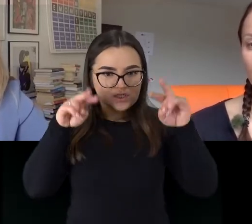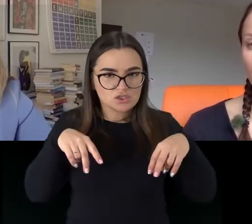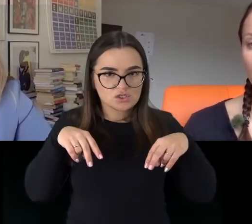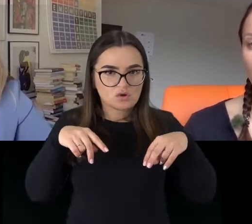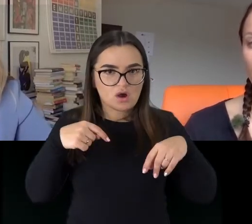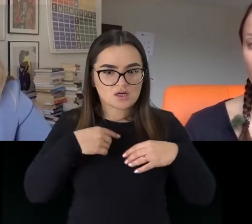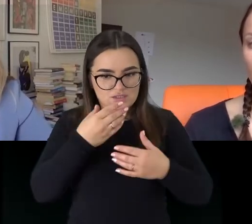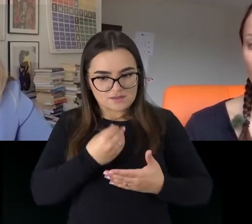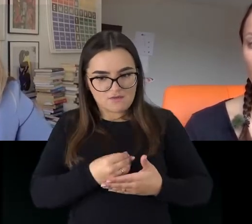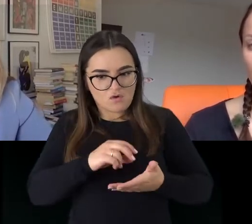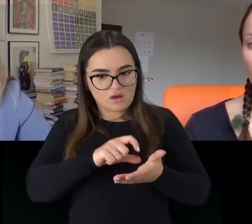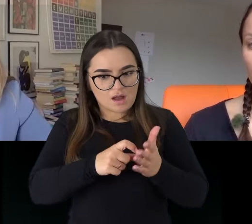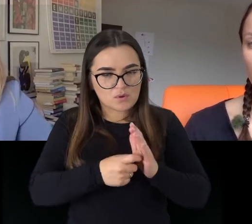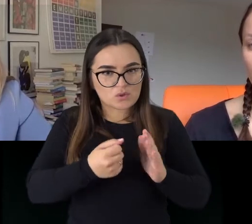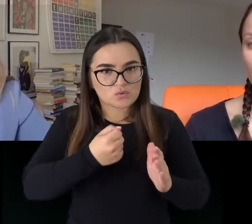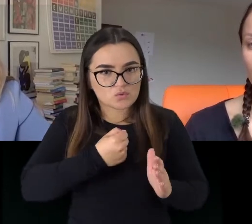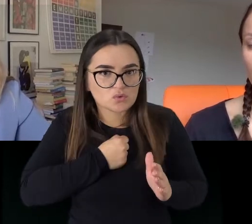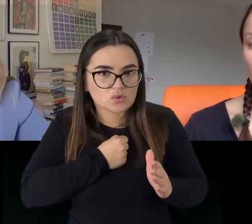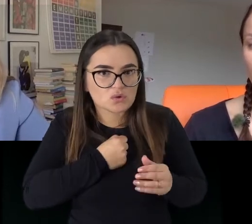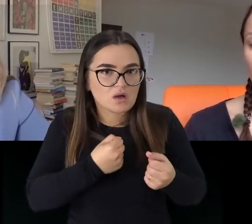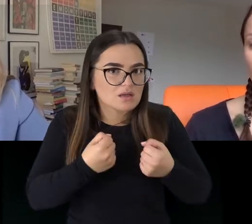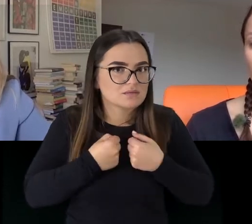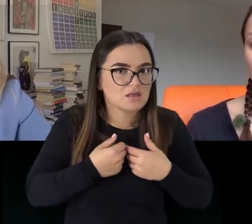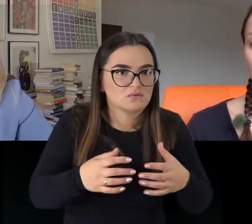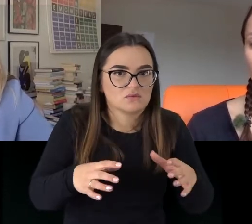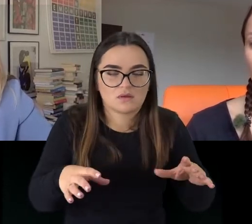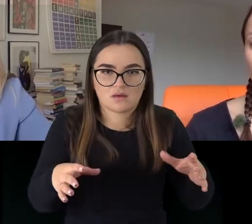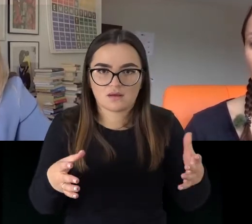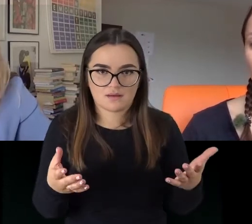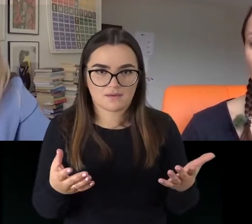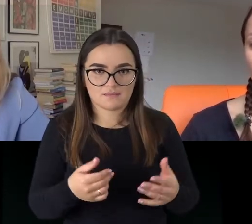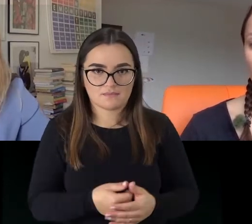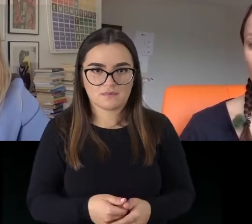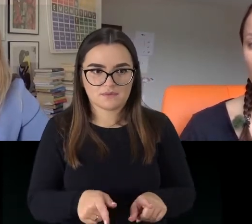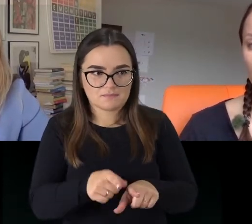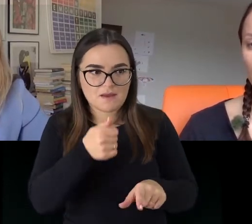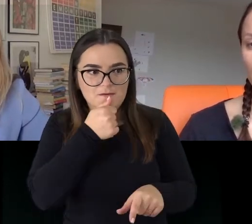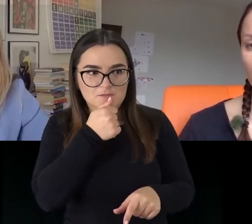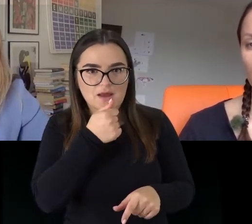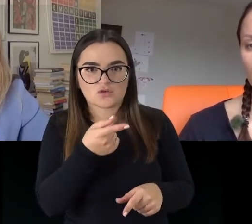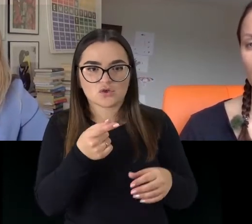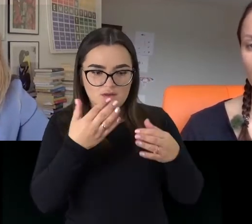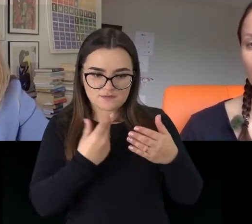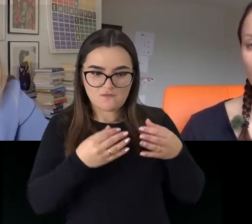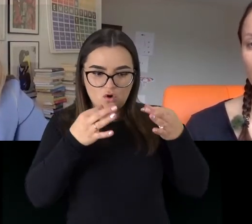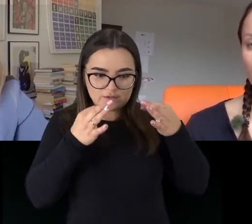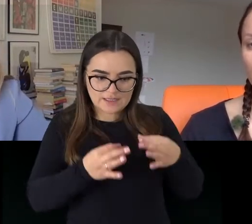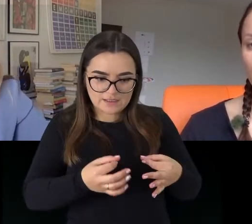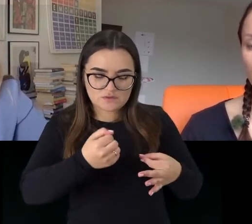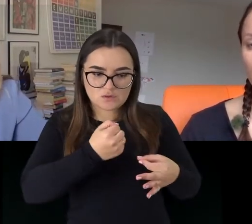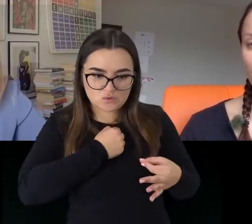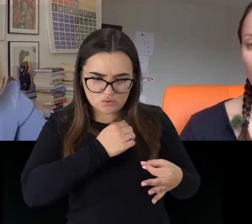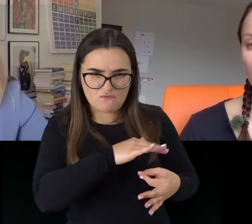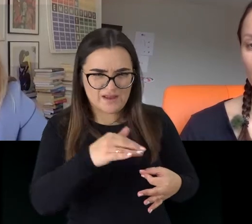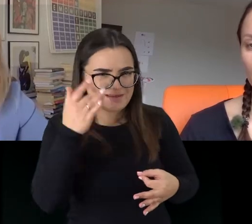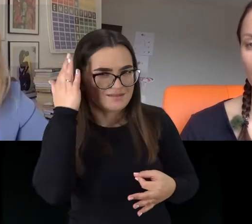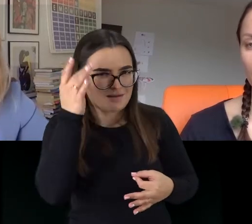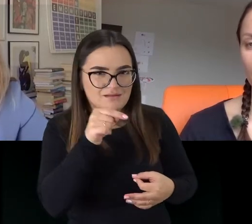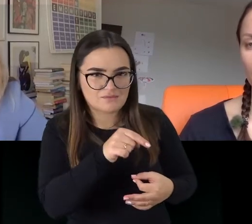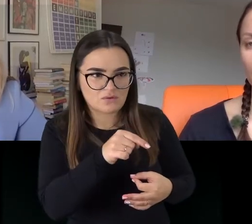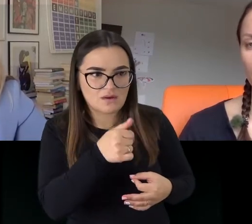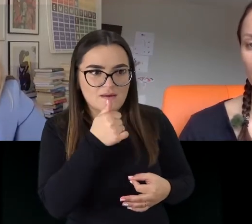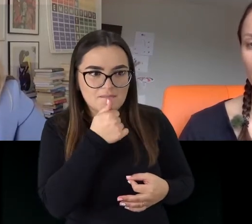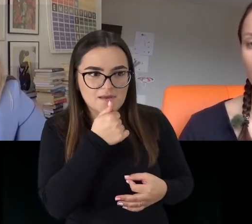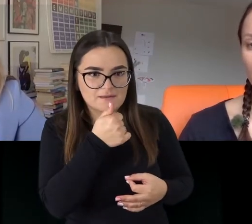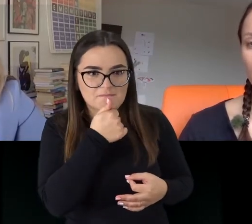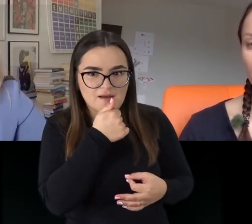aš turiu savo kambarį ar ne. Nu, pavyzdžiui, ar ne? Tai aš lyg ir turiu de jure, vaikas galvoja, bet bet kas, bet kada